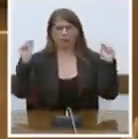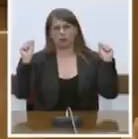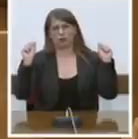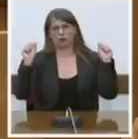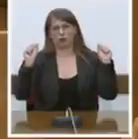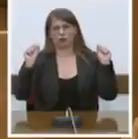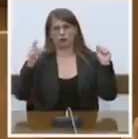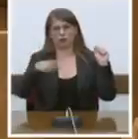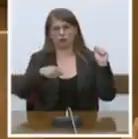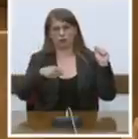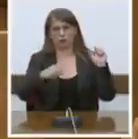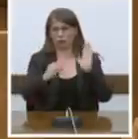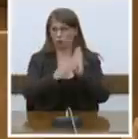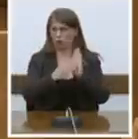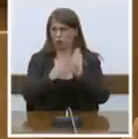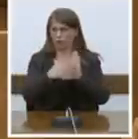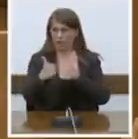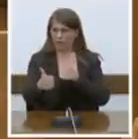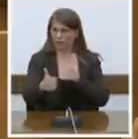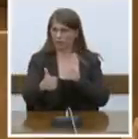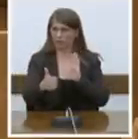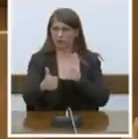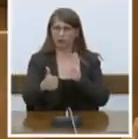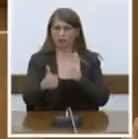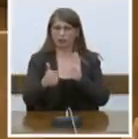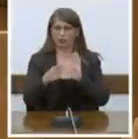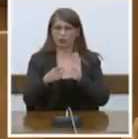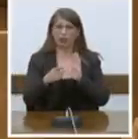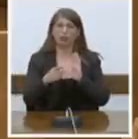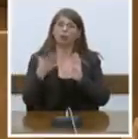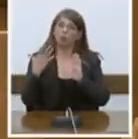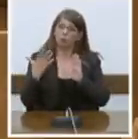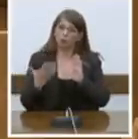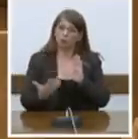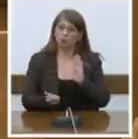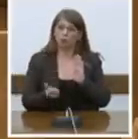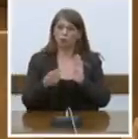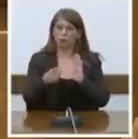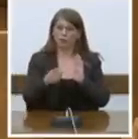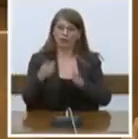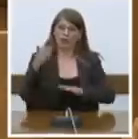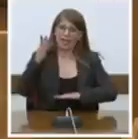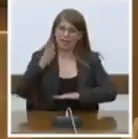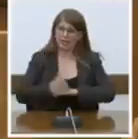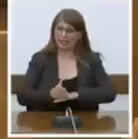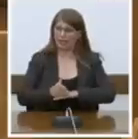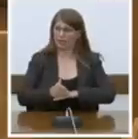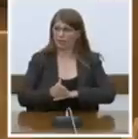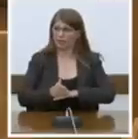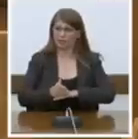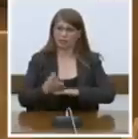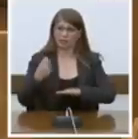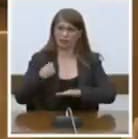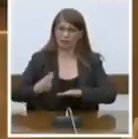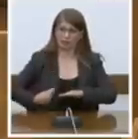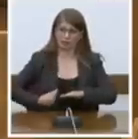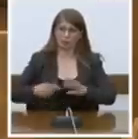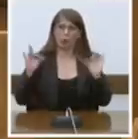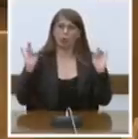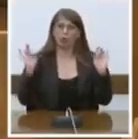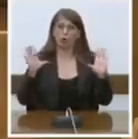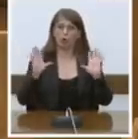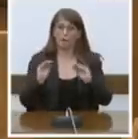άρθρου 16 που αποτελεί την εγγύηση για τη δημόσια δωρεάν